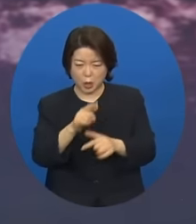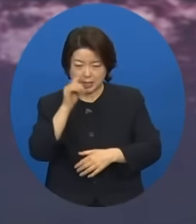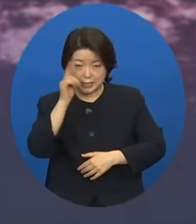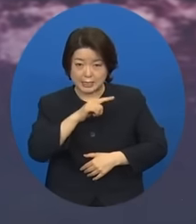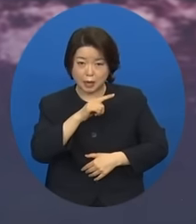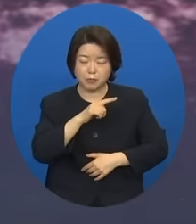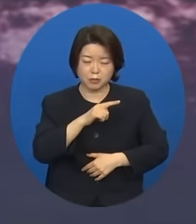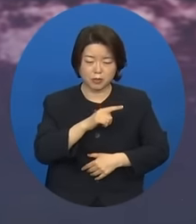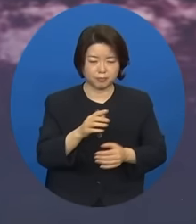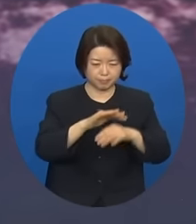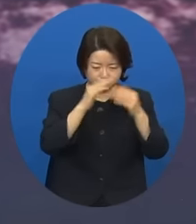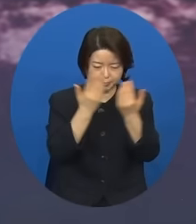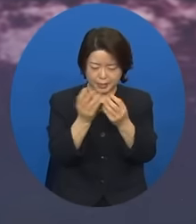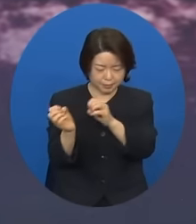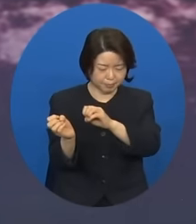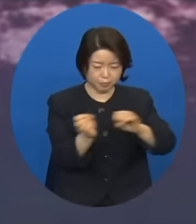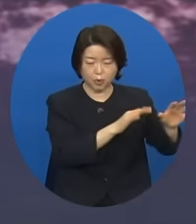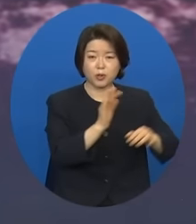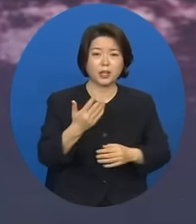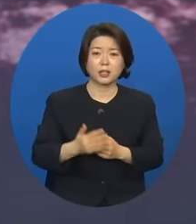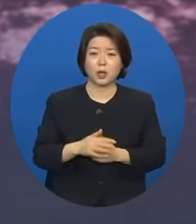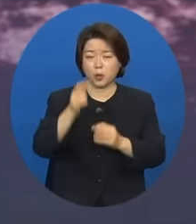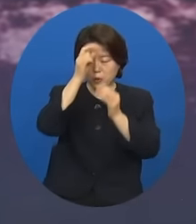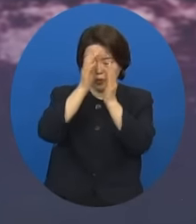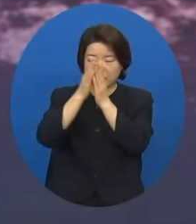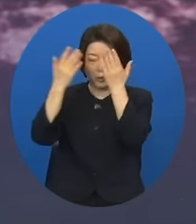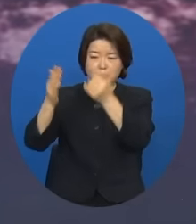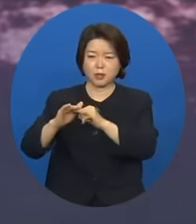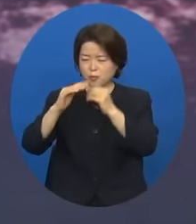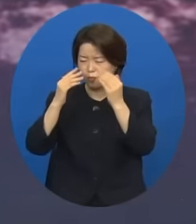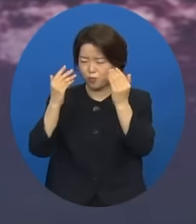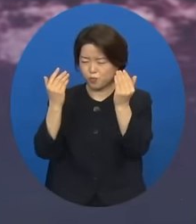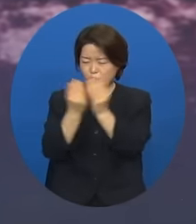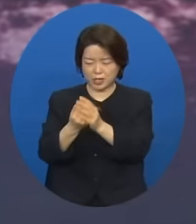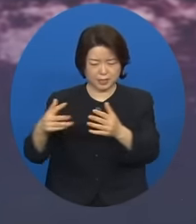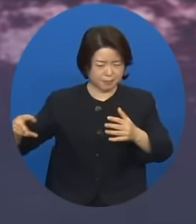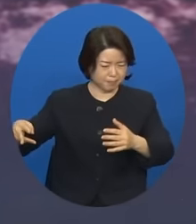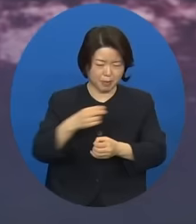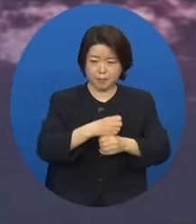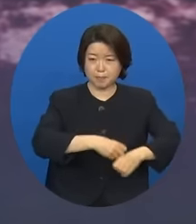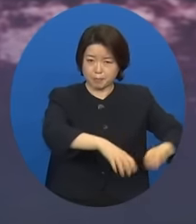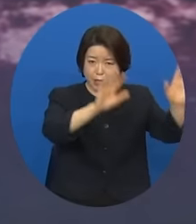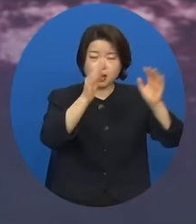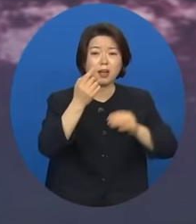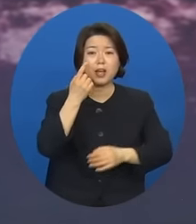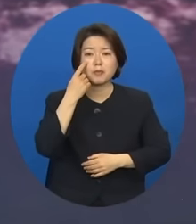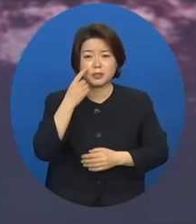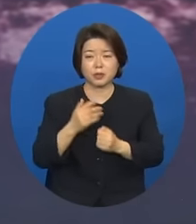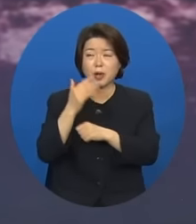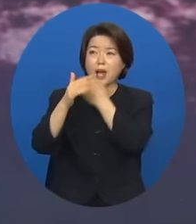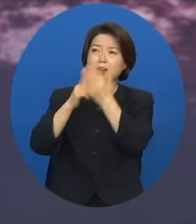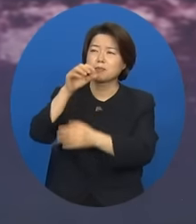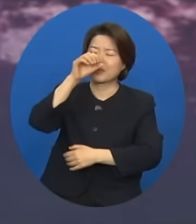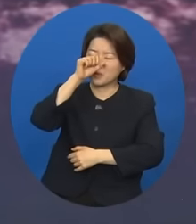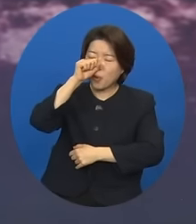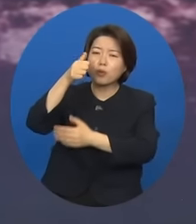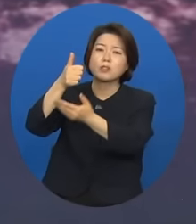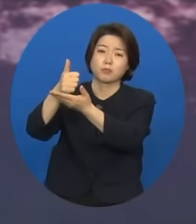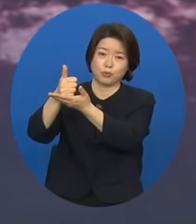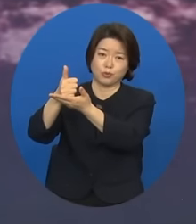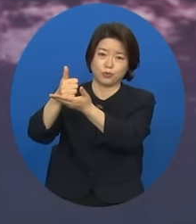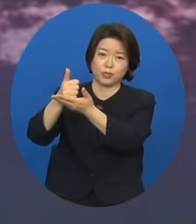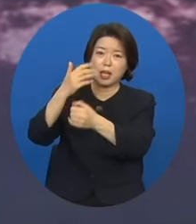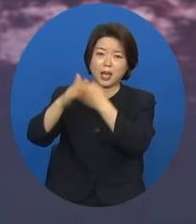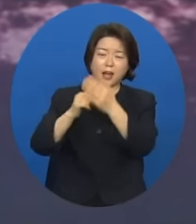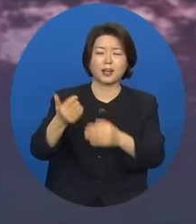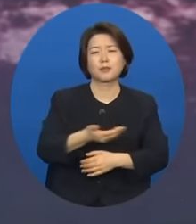여러분 기도하실 때 완전히 매듭을 지었으면 좋겠습니다 하나님은 선하신 분이십니다 하나님은